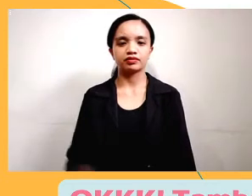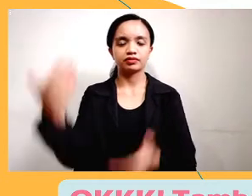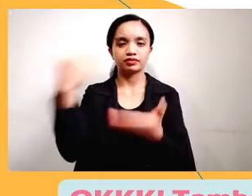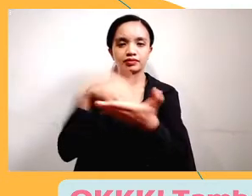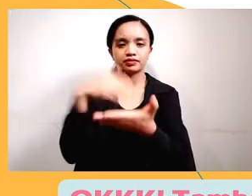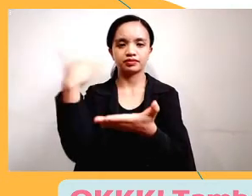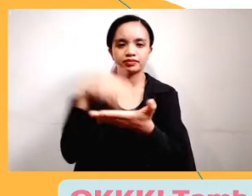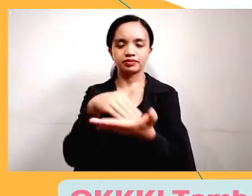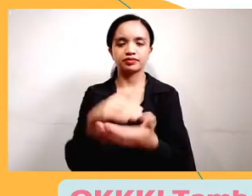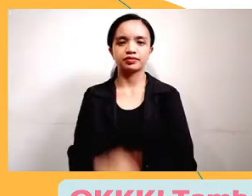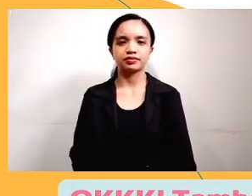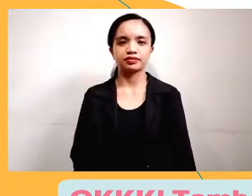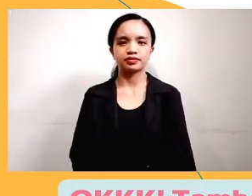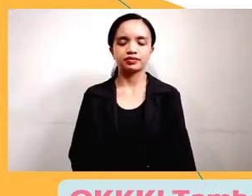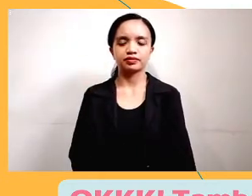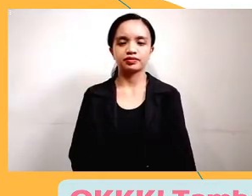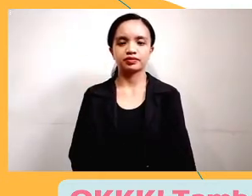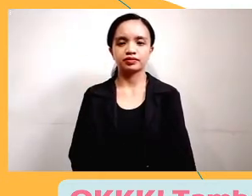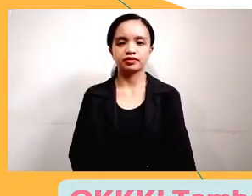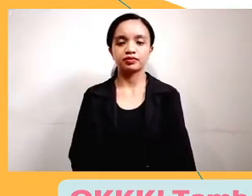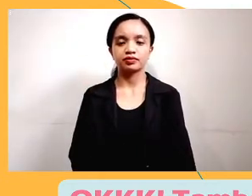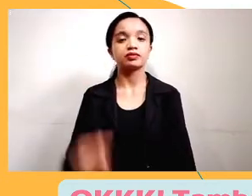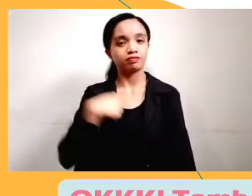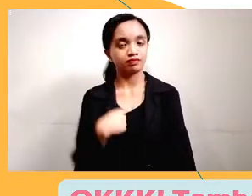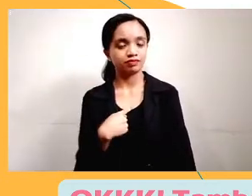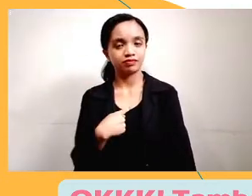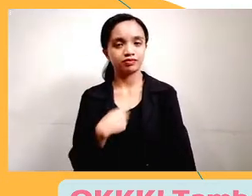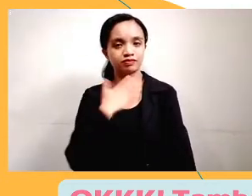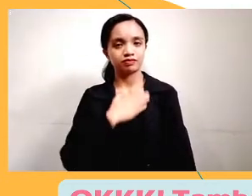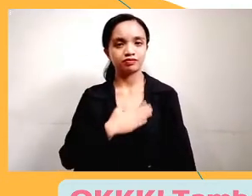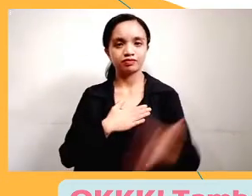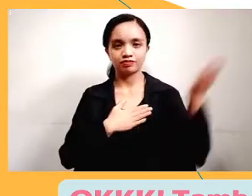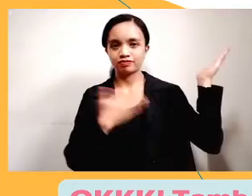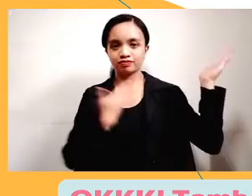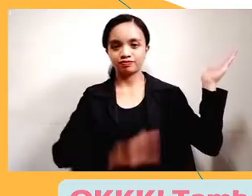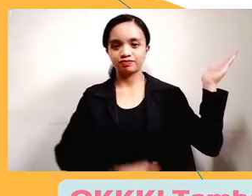nyo. Ako ay gutom.